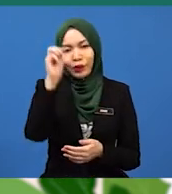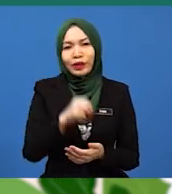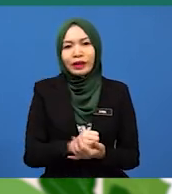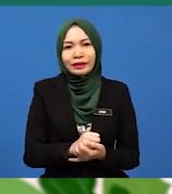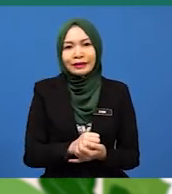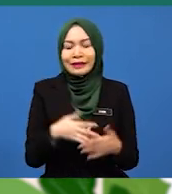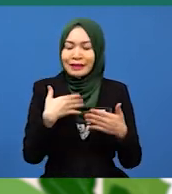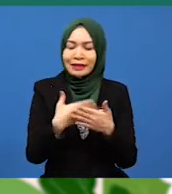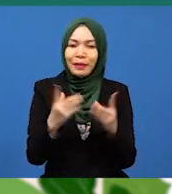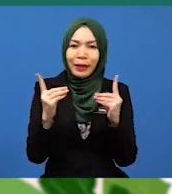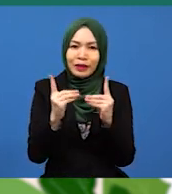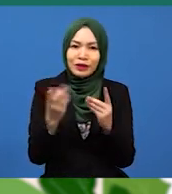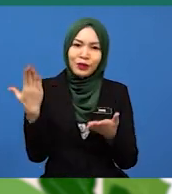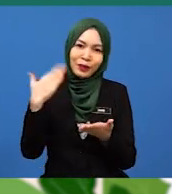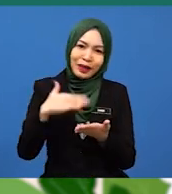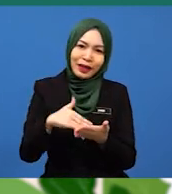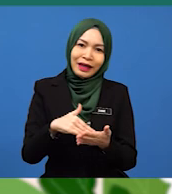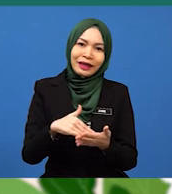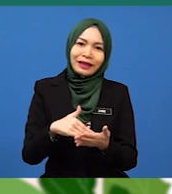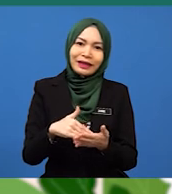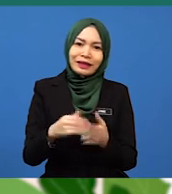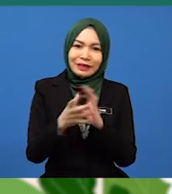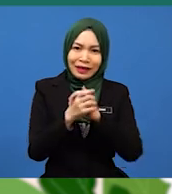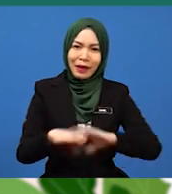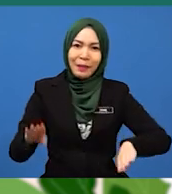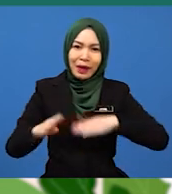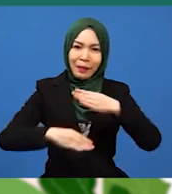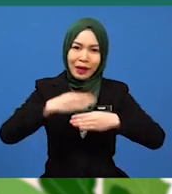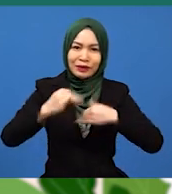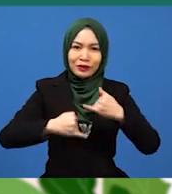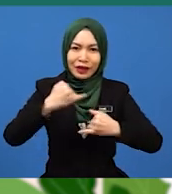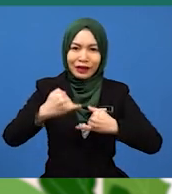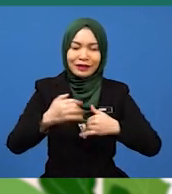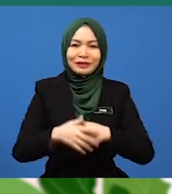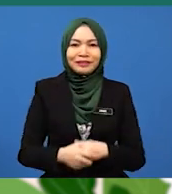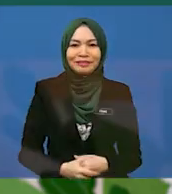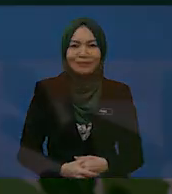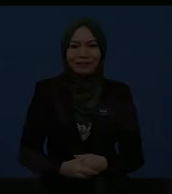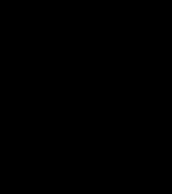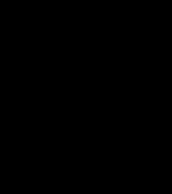Sehingga kita berjumpa lagi, selamat maju jaya.